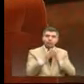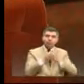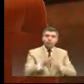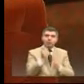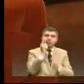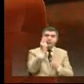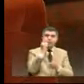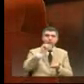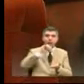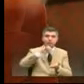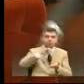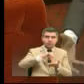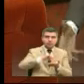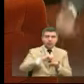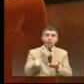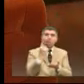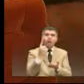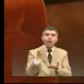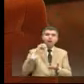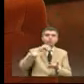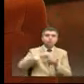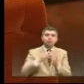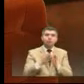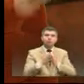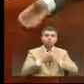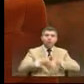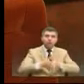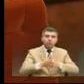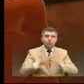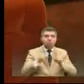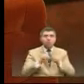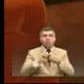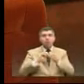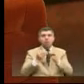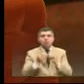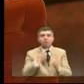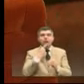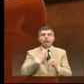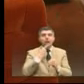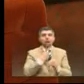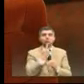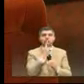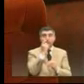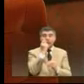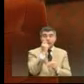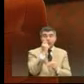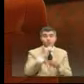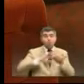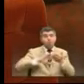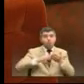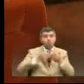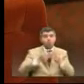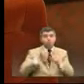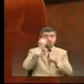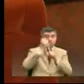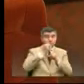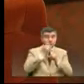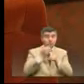طنجره المتوسط وكاين باخره اضافيه اللي يمكن لها تدخل في الناظور وتدخل في طنجره وتدخل في كذا هادشي كله مجهول